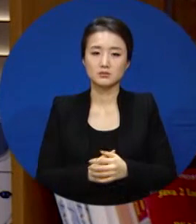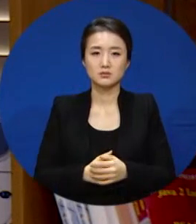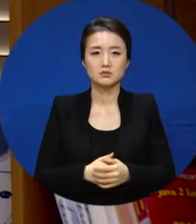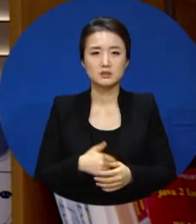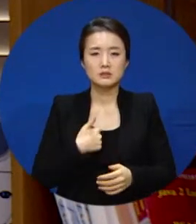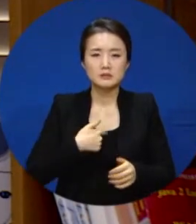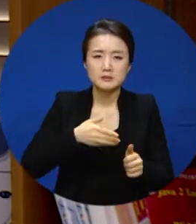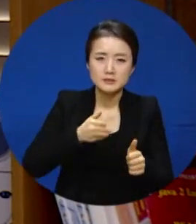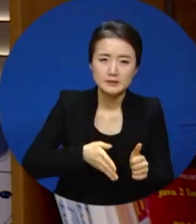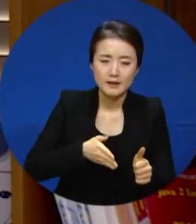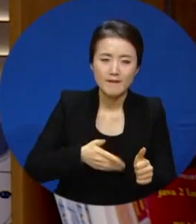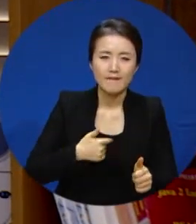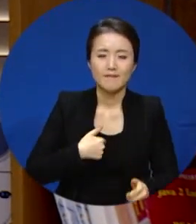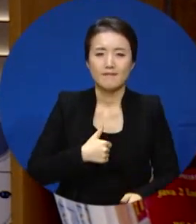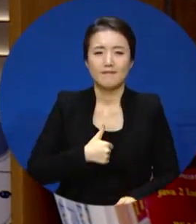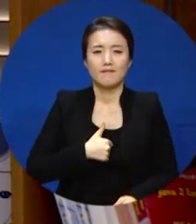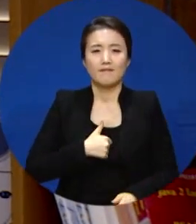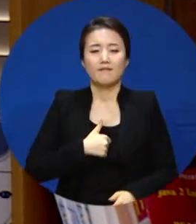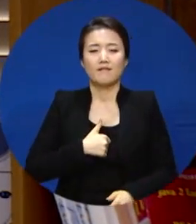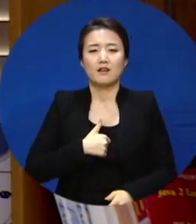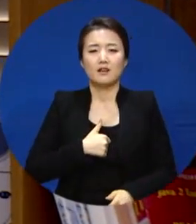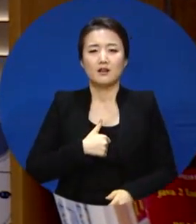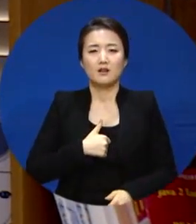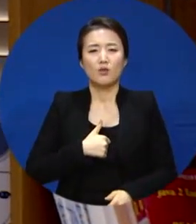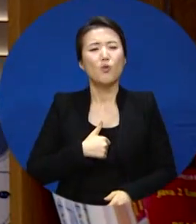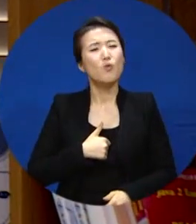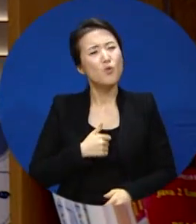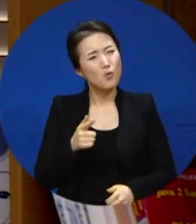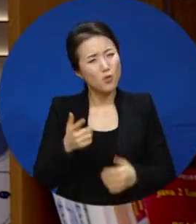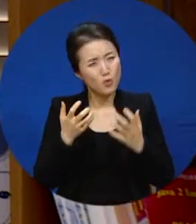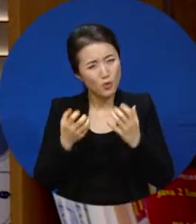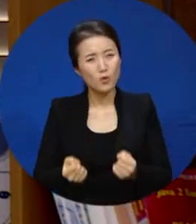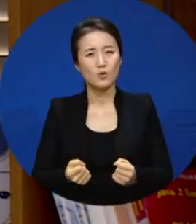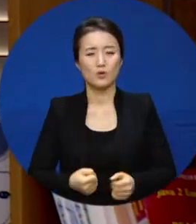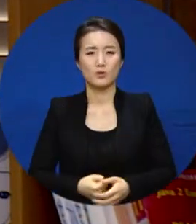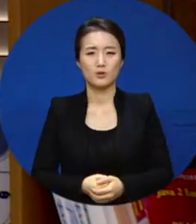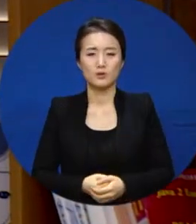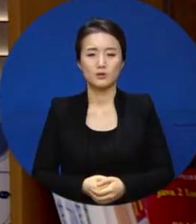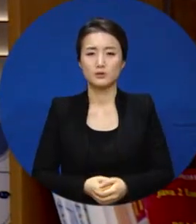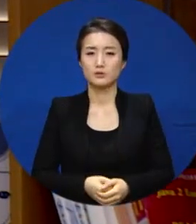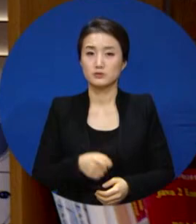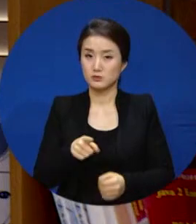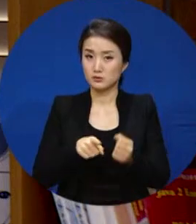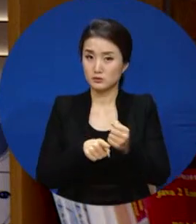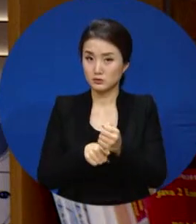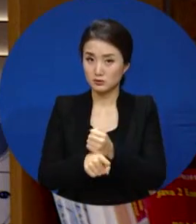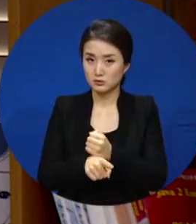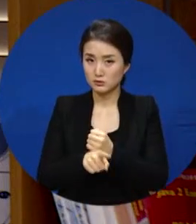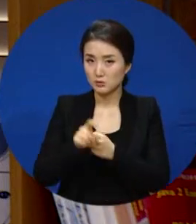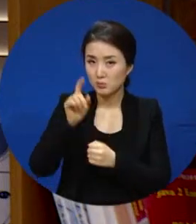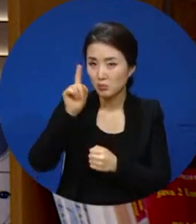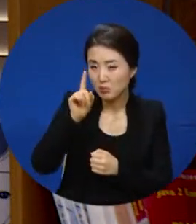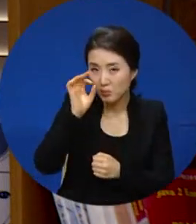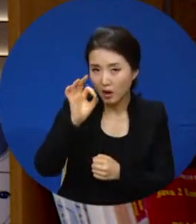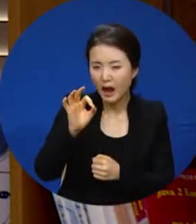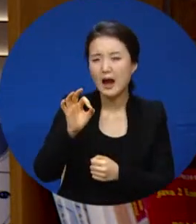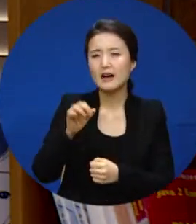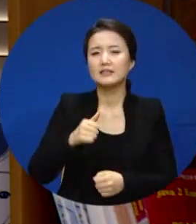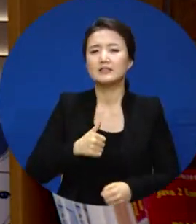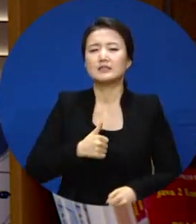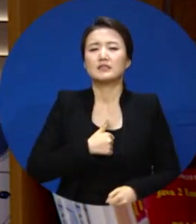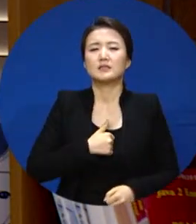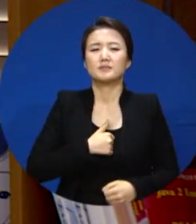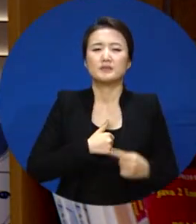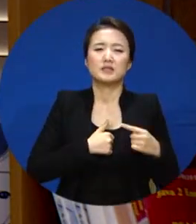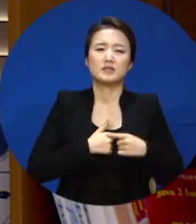자존심 상한다고 속상해 하는 거예요 못하는 사람들 많아요 그 이유 중에 90% 가 자존심 때문에 그래